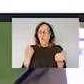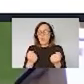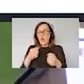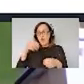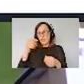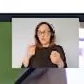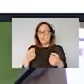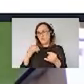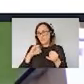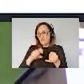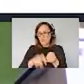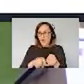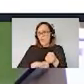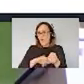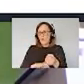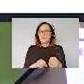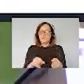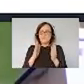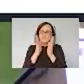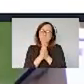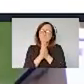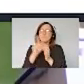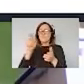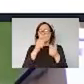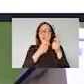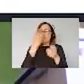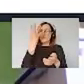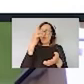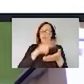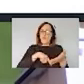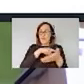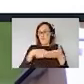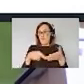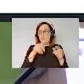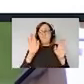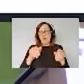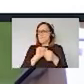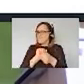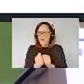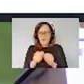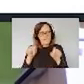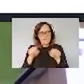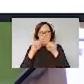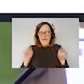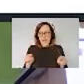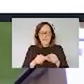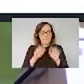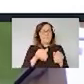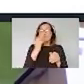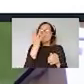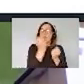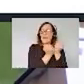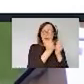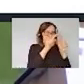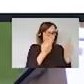jesteście. Proszę o cztery okienka, ja będę wyjaśniała, po co one będą potrzebne. Także jeśli Państwo macie, kartka może być mała, albo mogą być to cztery małe karteczki, cokolwiek,